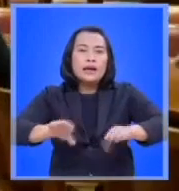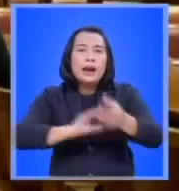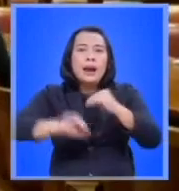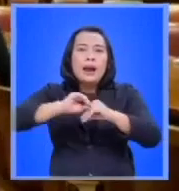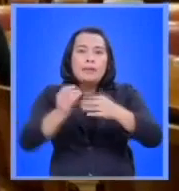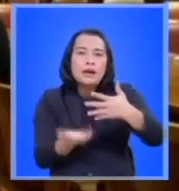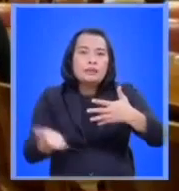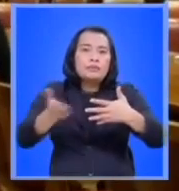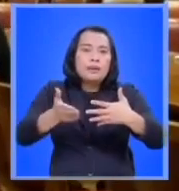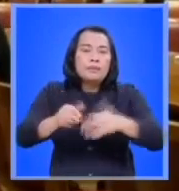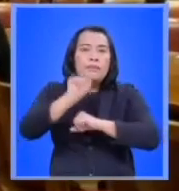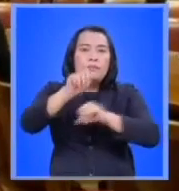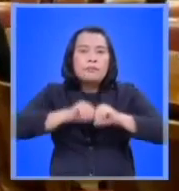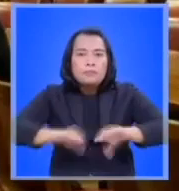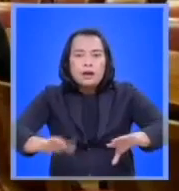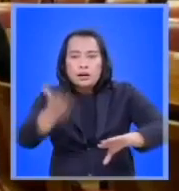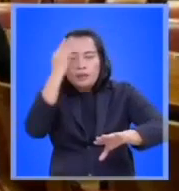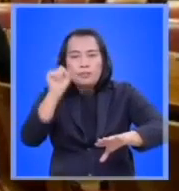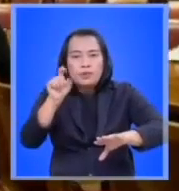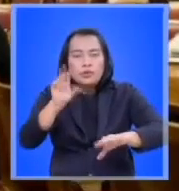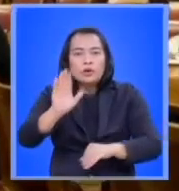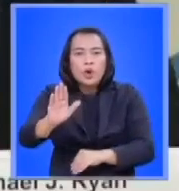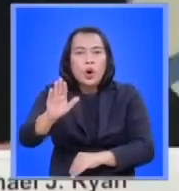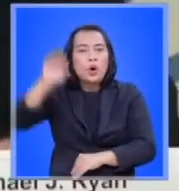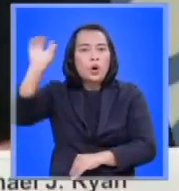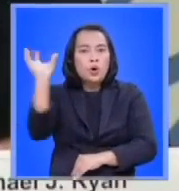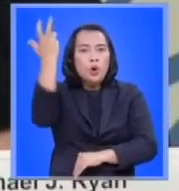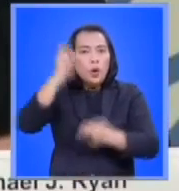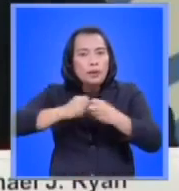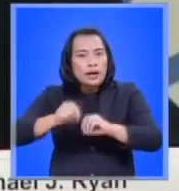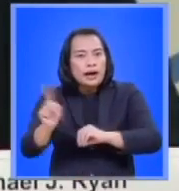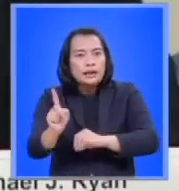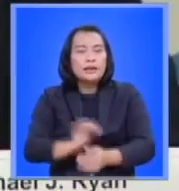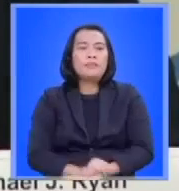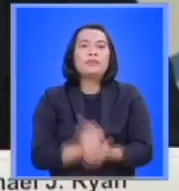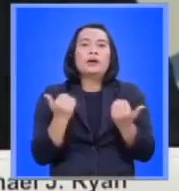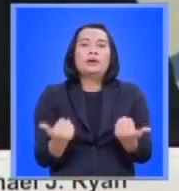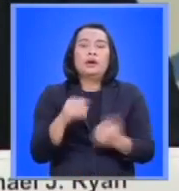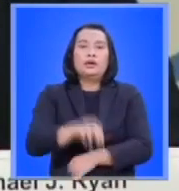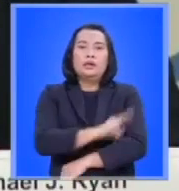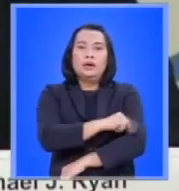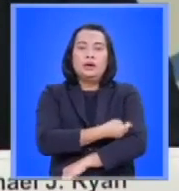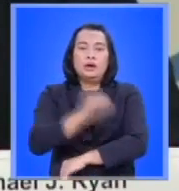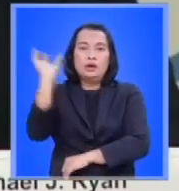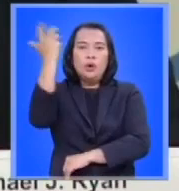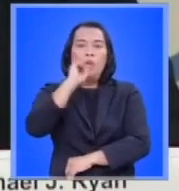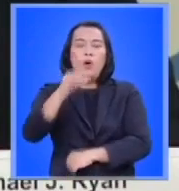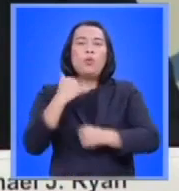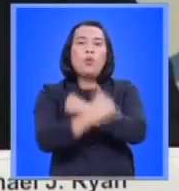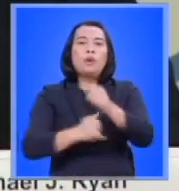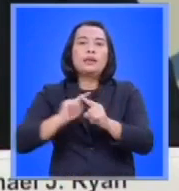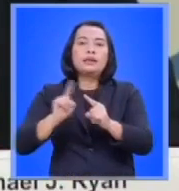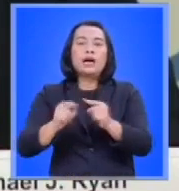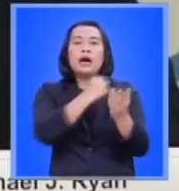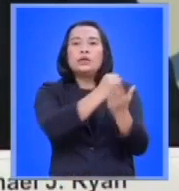นี้เนี่ยเป็นภาวะฉุกเฉินของโลกหรือไม่นอกเหนือจากนี้แล้วนะคะตอนนี้องค์การอนามัยโลกเองเรียกร้องให้นานาประเทศเนี่ยให้ความ